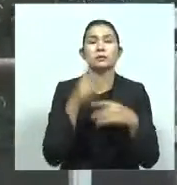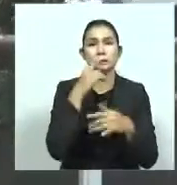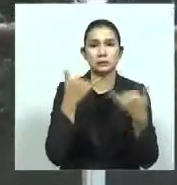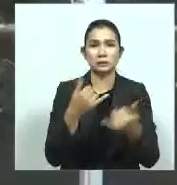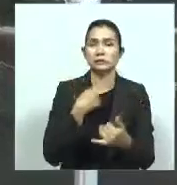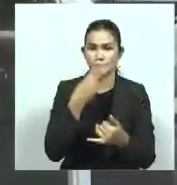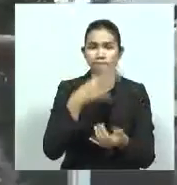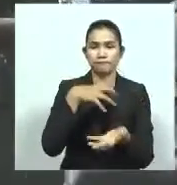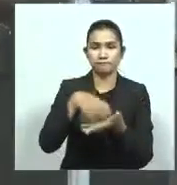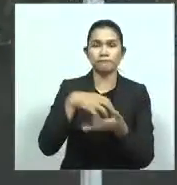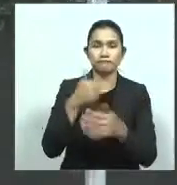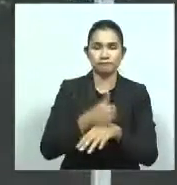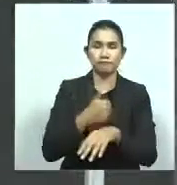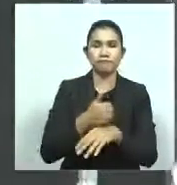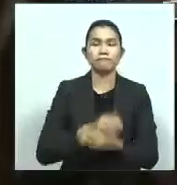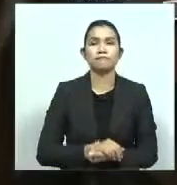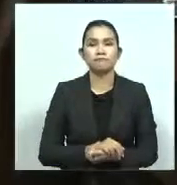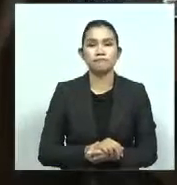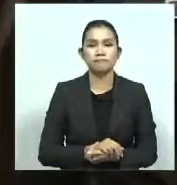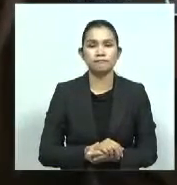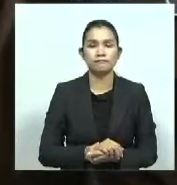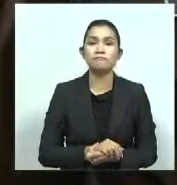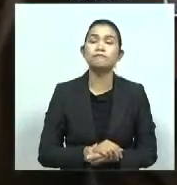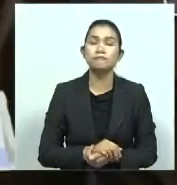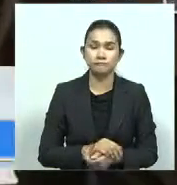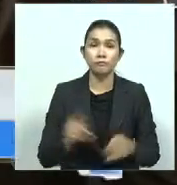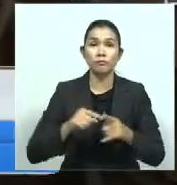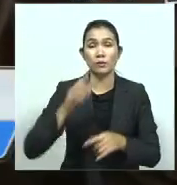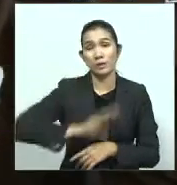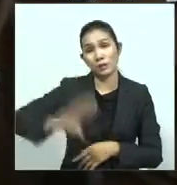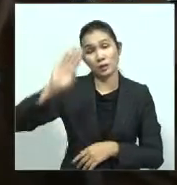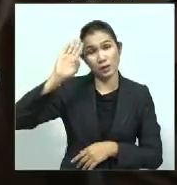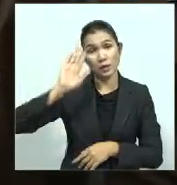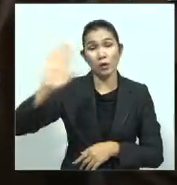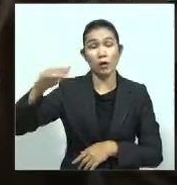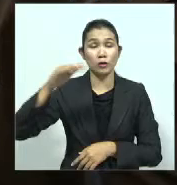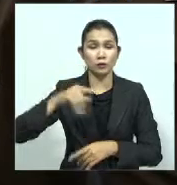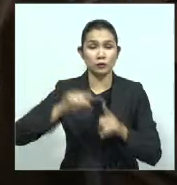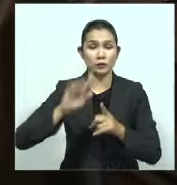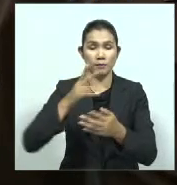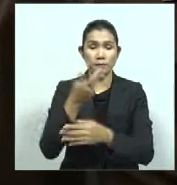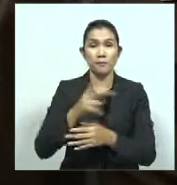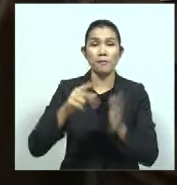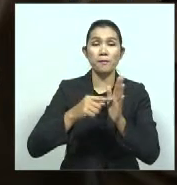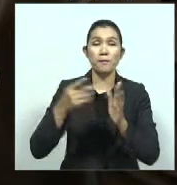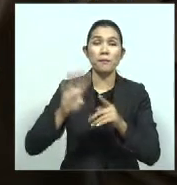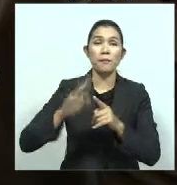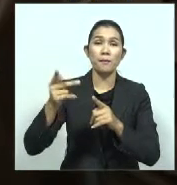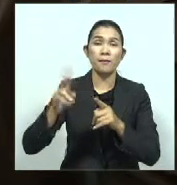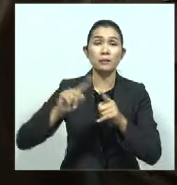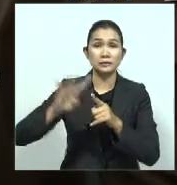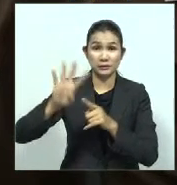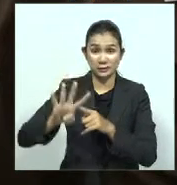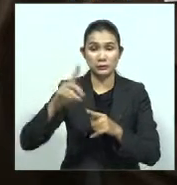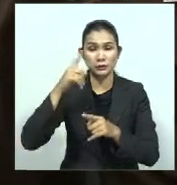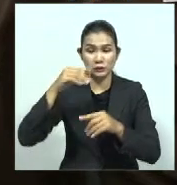การตำรวจแห่งชาติกันค่ะ ท่านแม่ทัพภาคที่4นะครับท่านผู้จัดการตำรวจภูธรภาค9และฝ่ายปกครองที่อยู่ในพื้